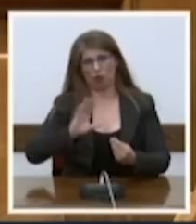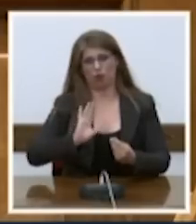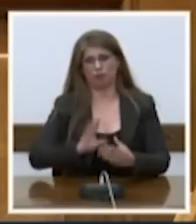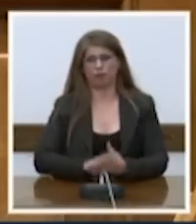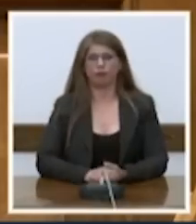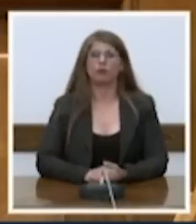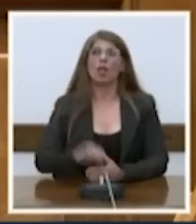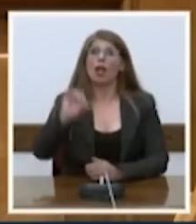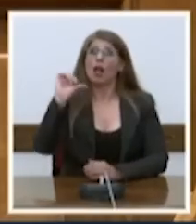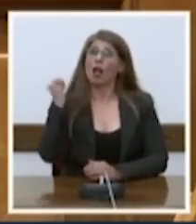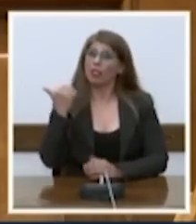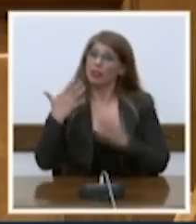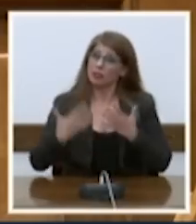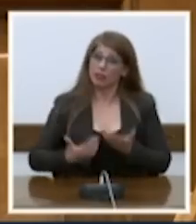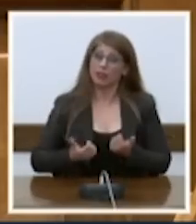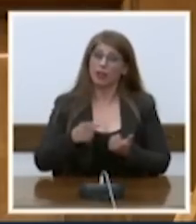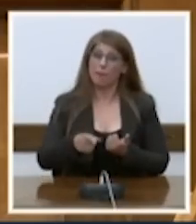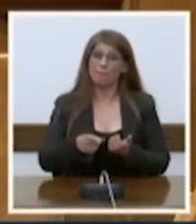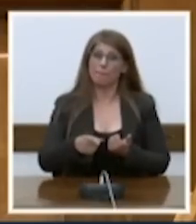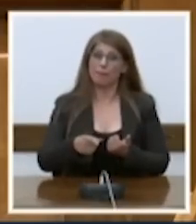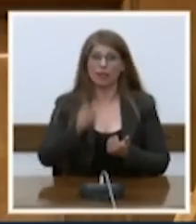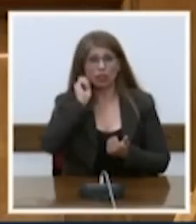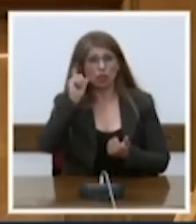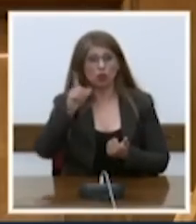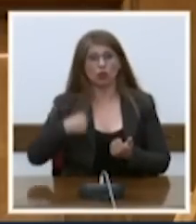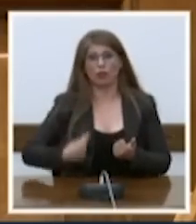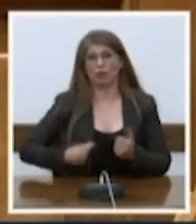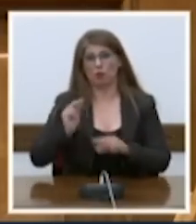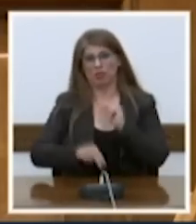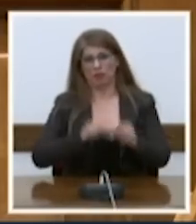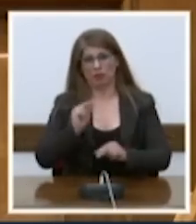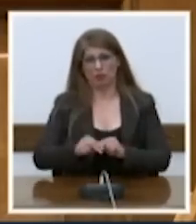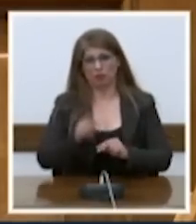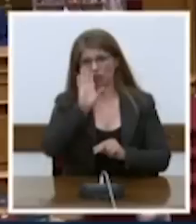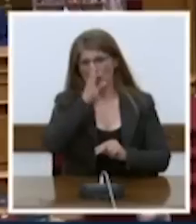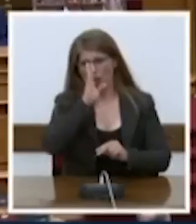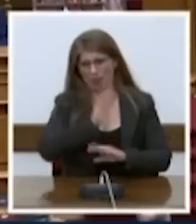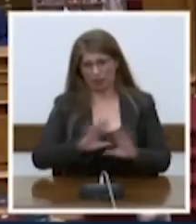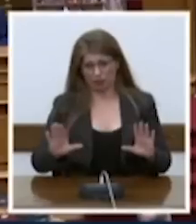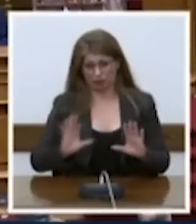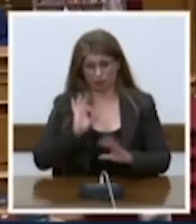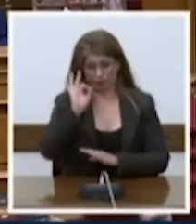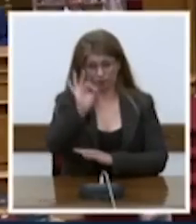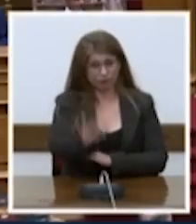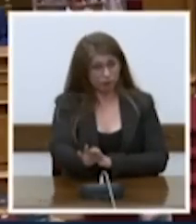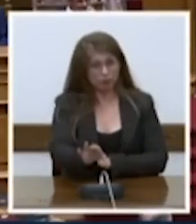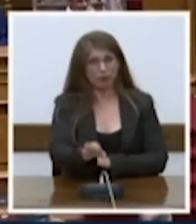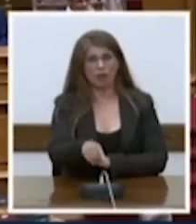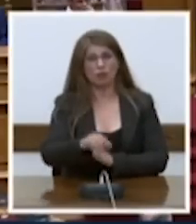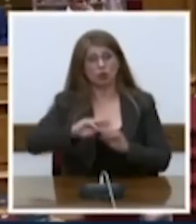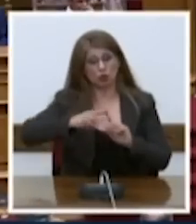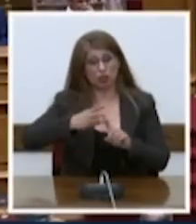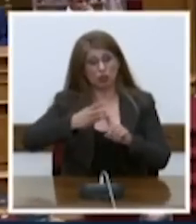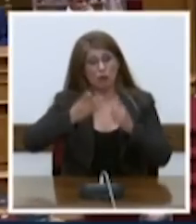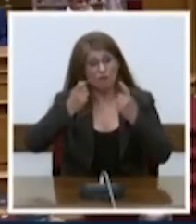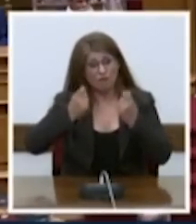Χθες είχαμε μάλιστα και την επέτειο του δημοψηφίσματος απάτη, που οδήγησε στο τρίτο